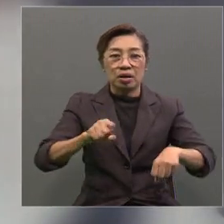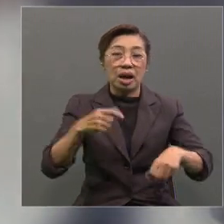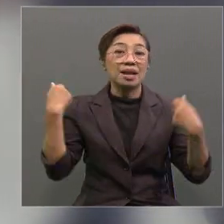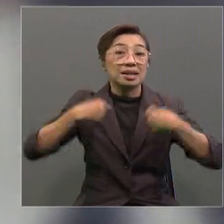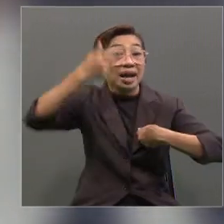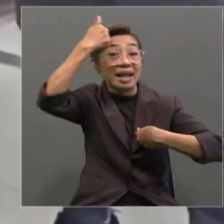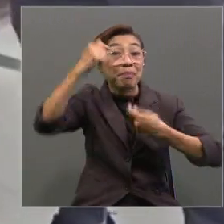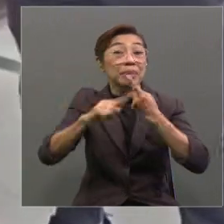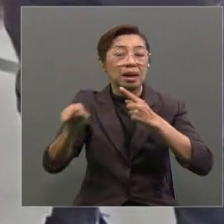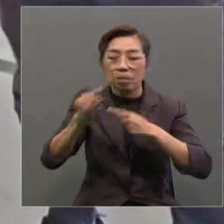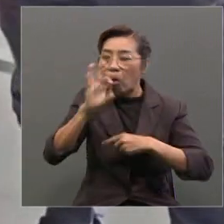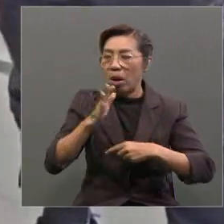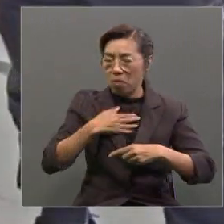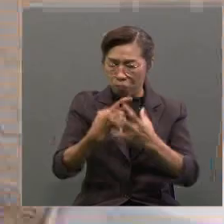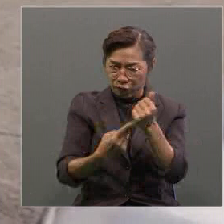ช่